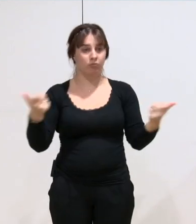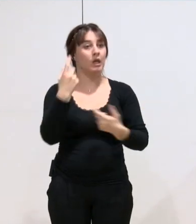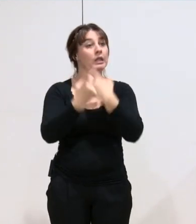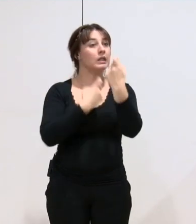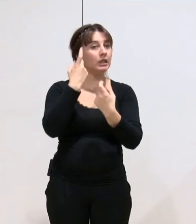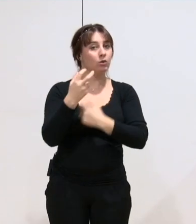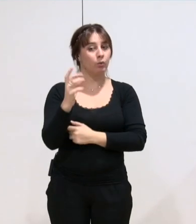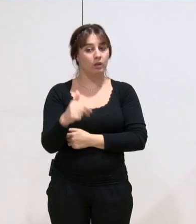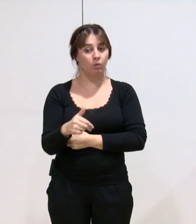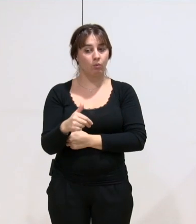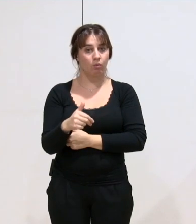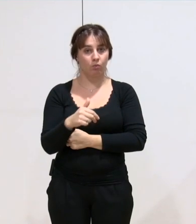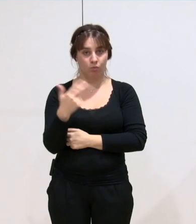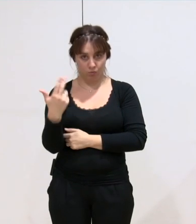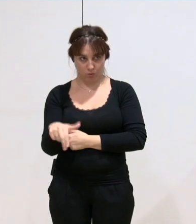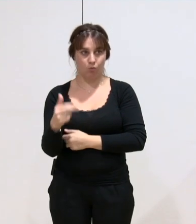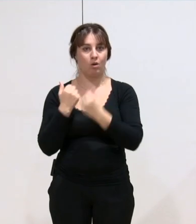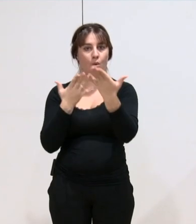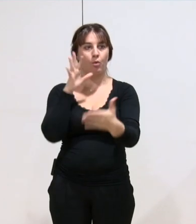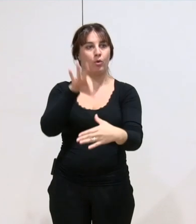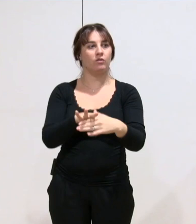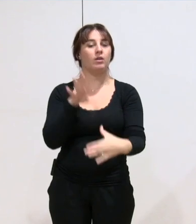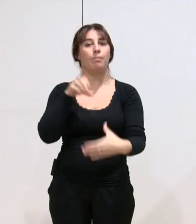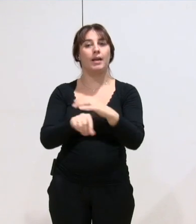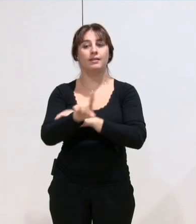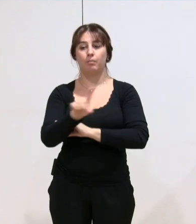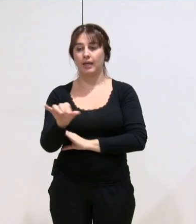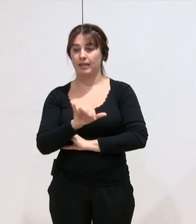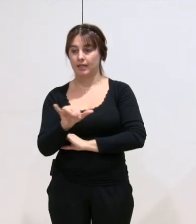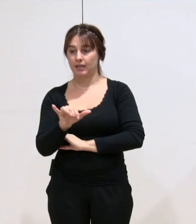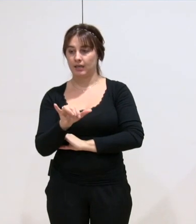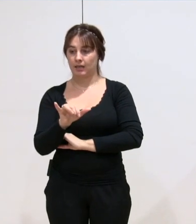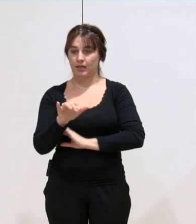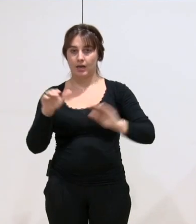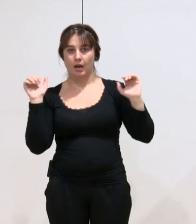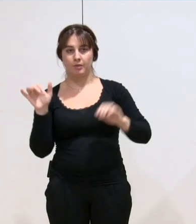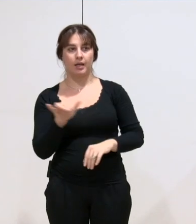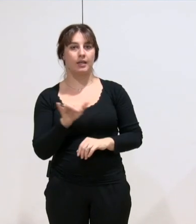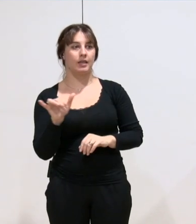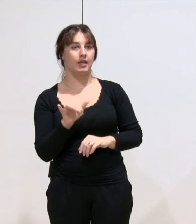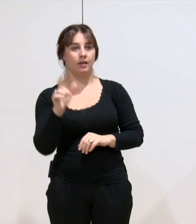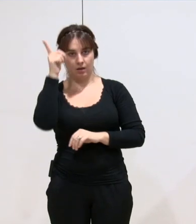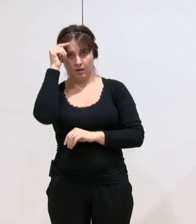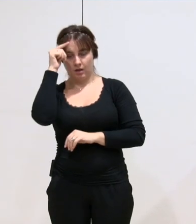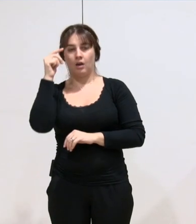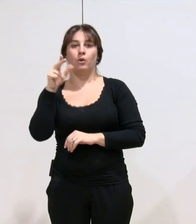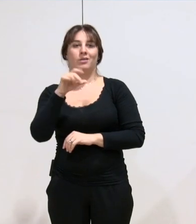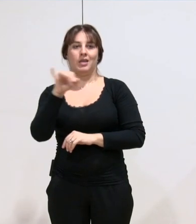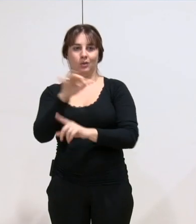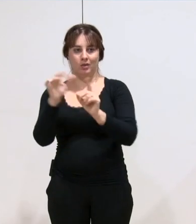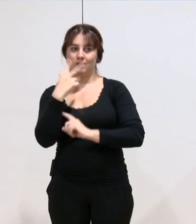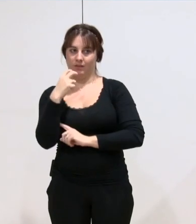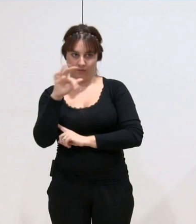questions? Non. Je la mets aux voix. Qui ne prend pas part au vote? Qui s'abstient? Républicains, UDI, Société civile, Front